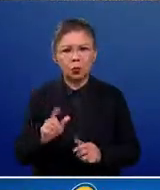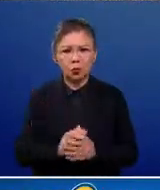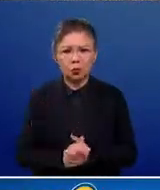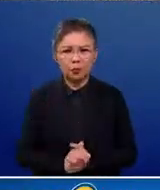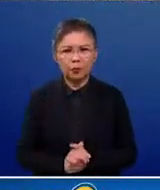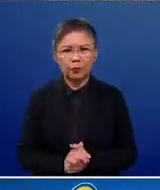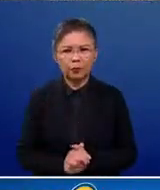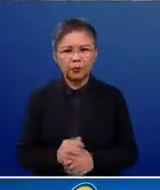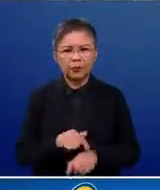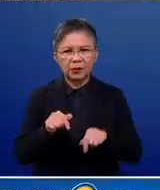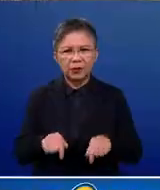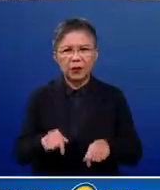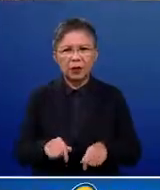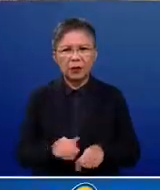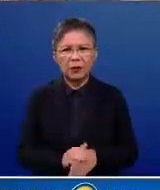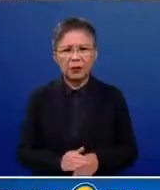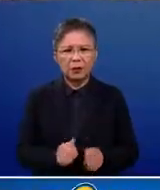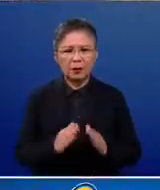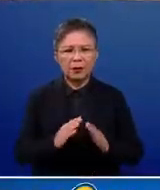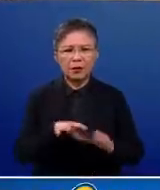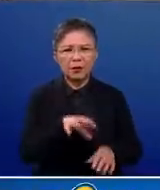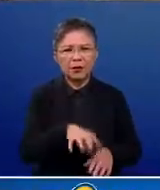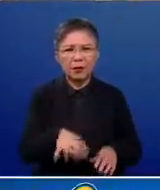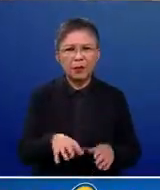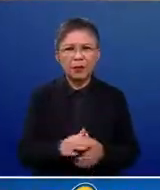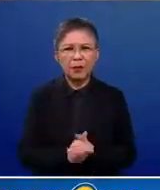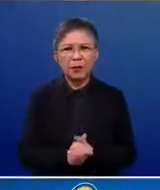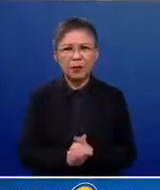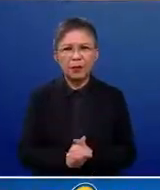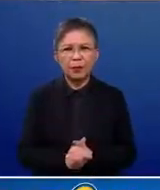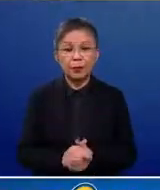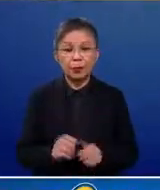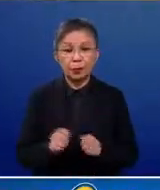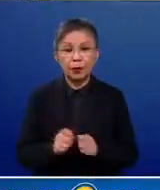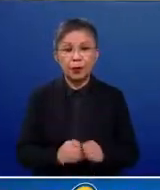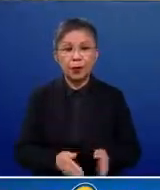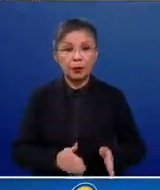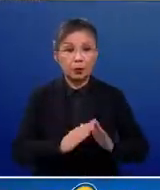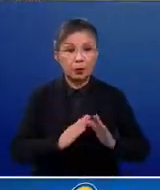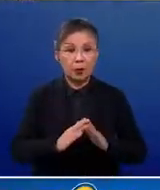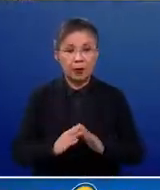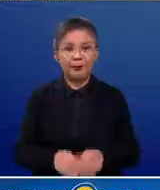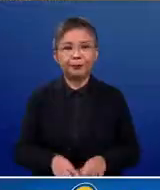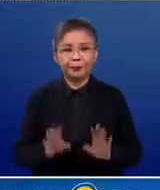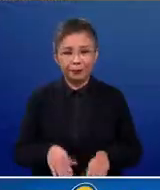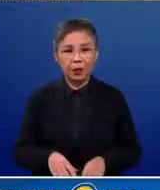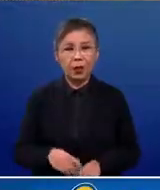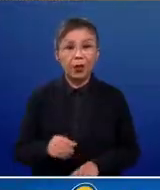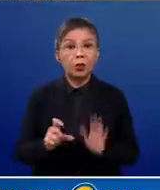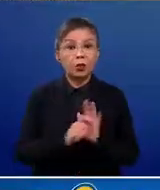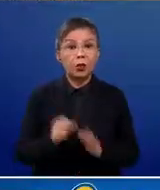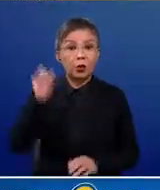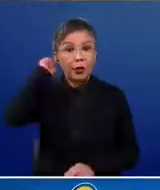masih tempatnya masih bisa dipakai untuk perumahan. Ya ini ibu-ibu yang seperti ini tuh